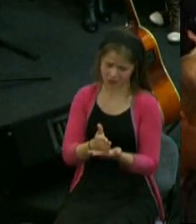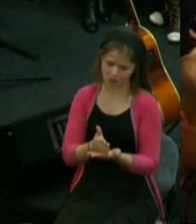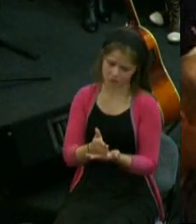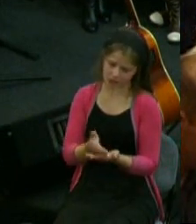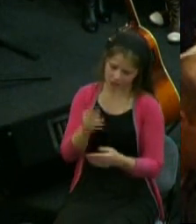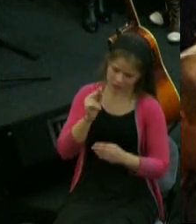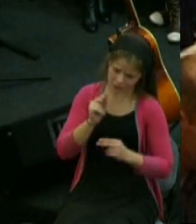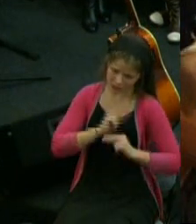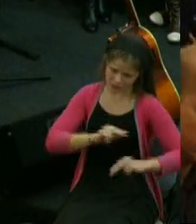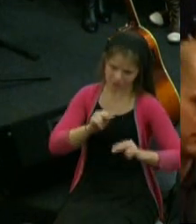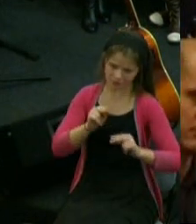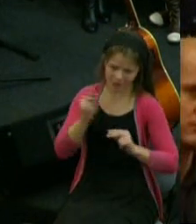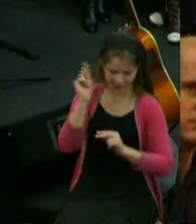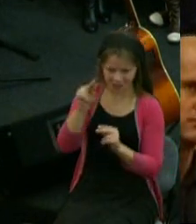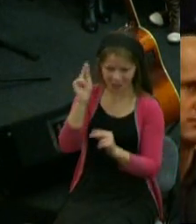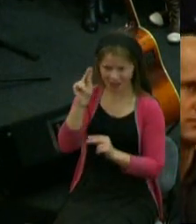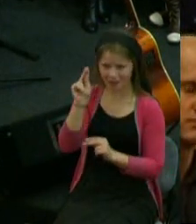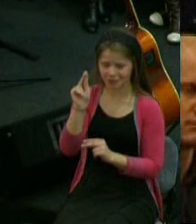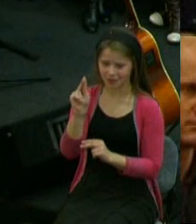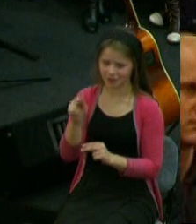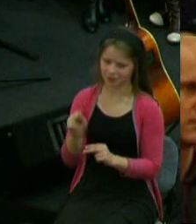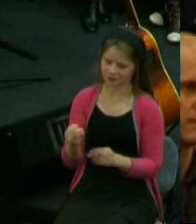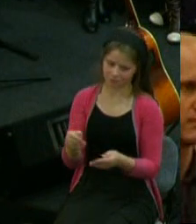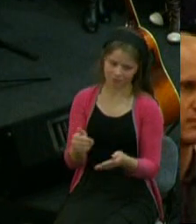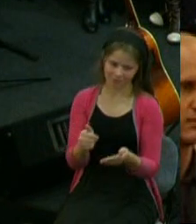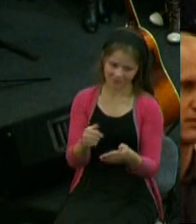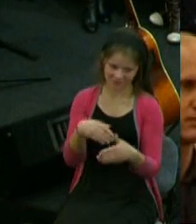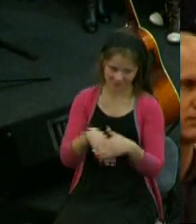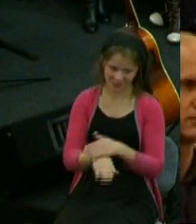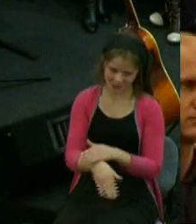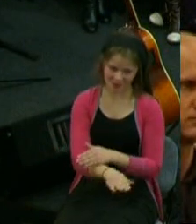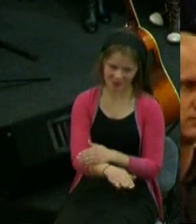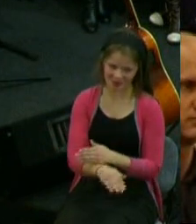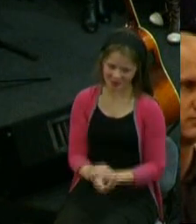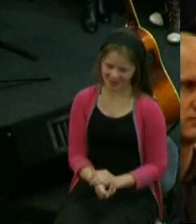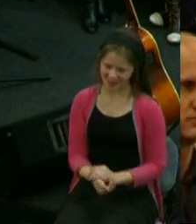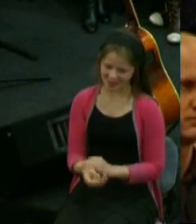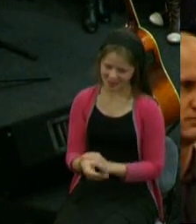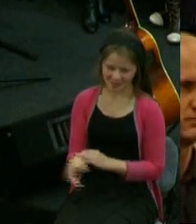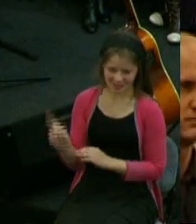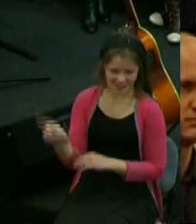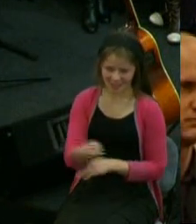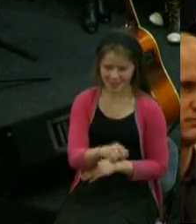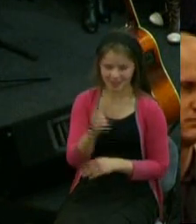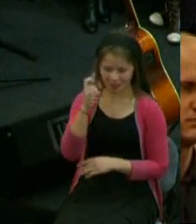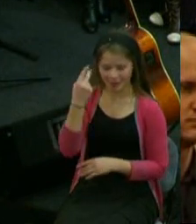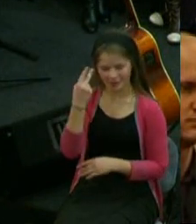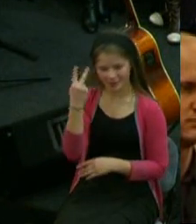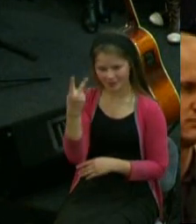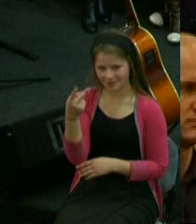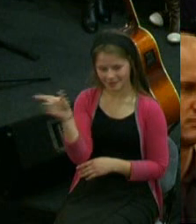роботі, в транспорті, в метро чи в магазині, брати і сестри. Каже, що ми були подобні образу сина